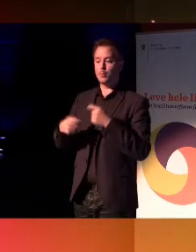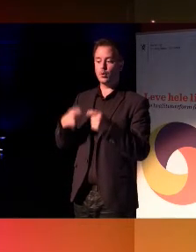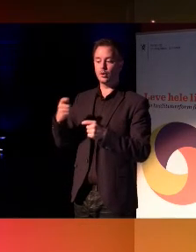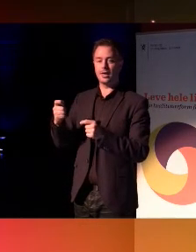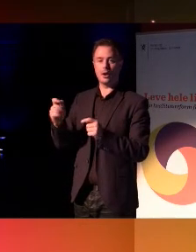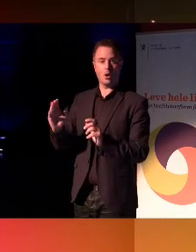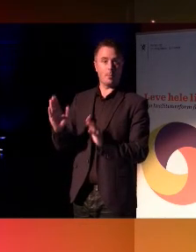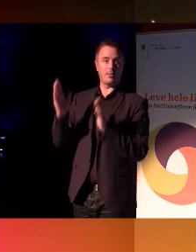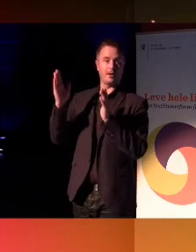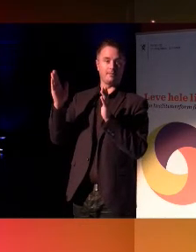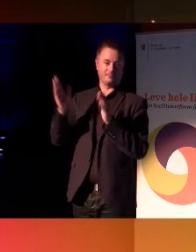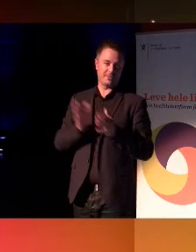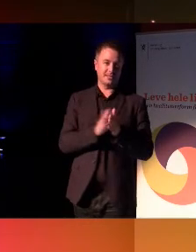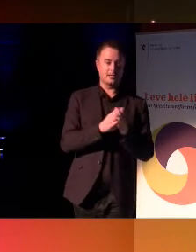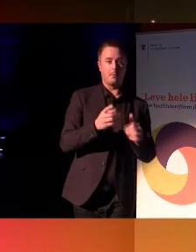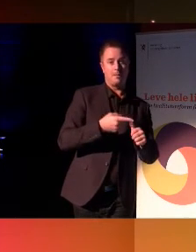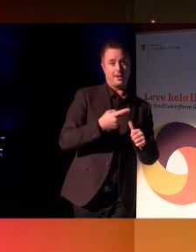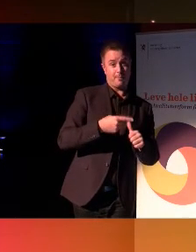sammen med primærhelsemeldingen,